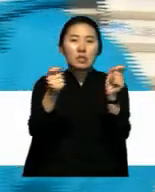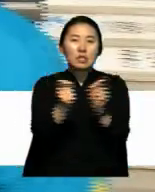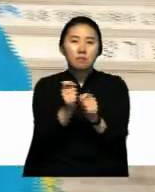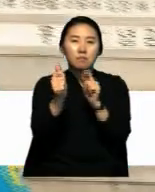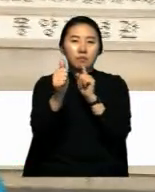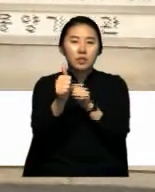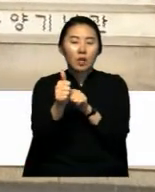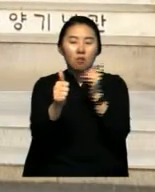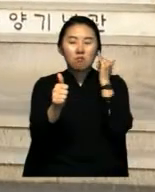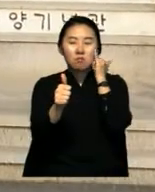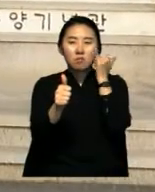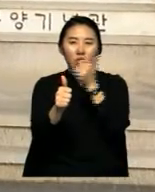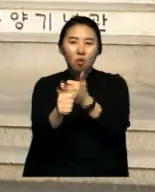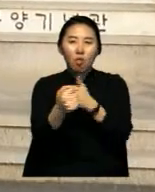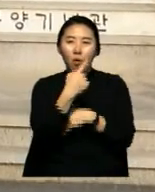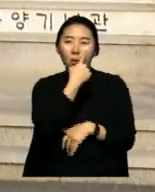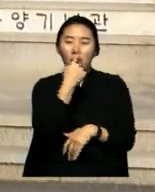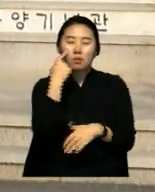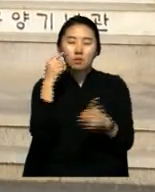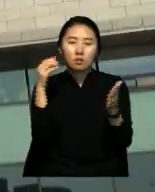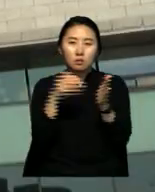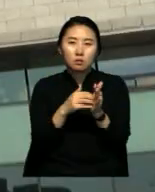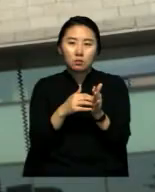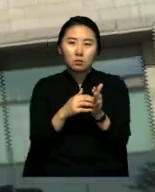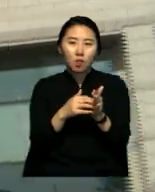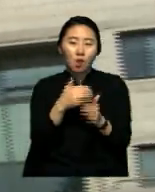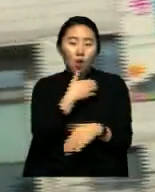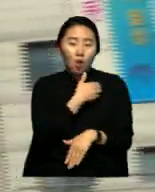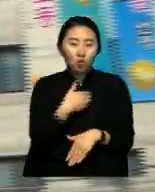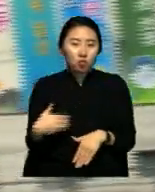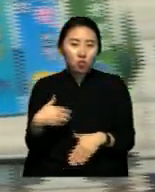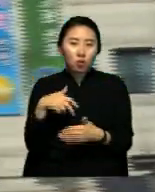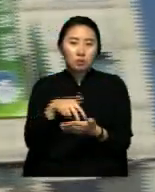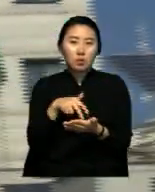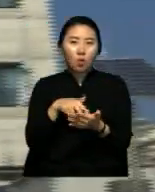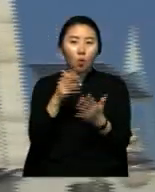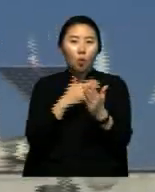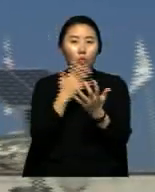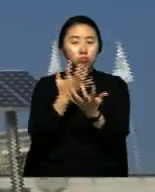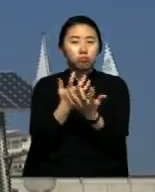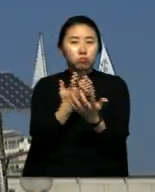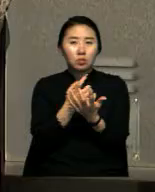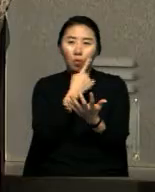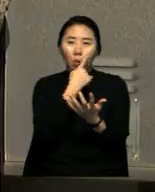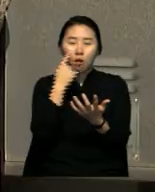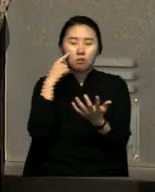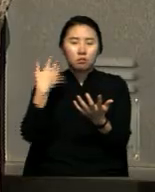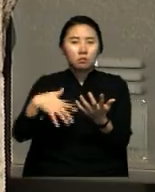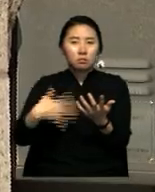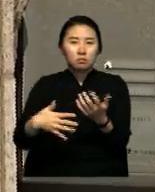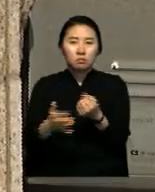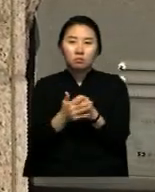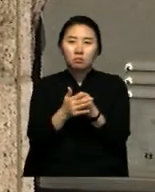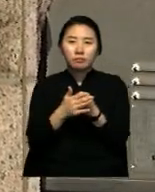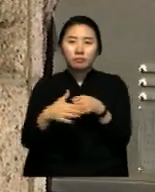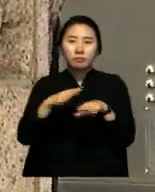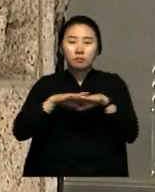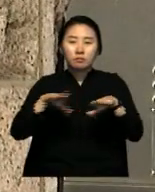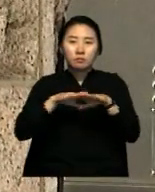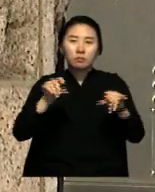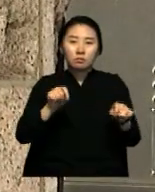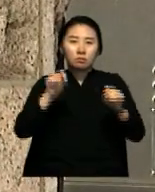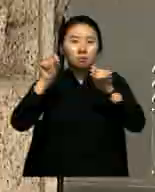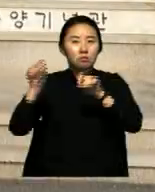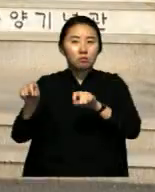그렇다면 현재 양평군의 입장에서는 그 같은 입장이 정식적으로, 그러니까 뭐 공문이라든가 확인이 안 됐다고 해서 사건의 해결을 미루고